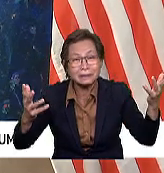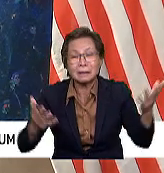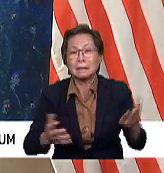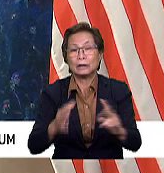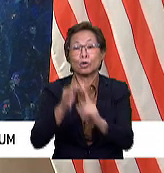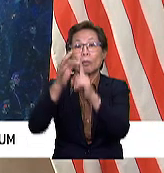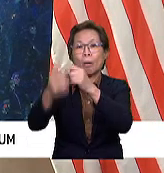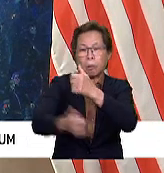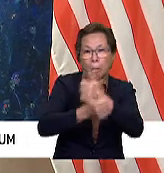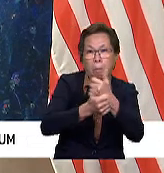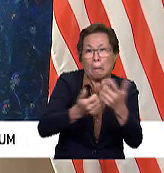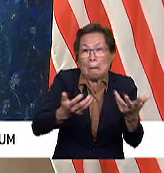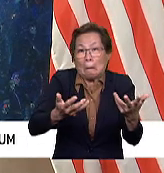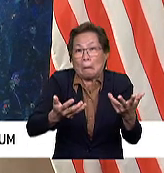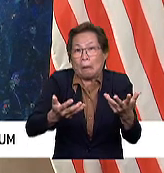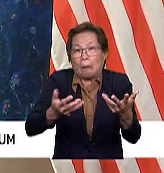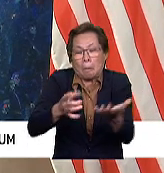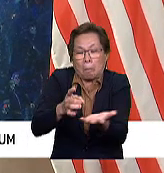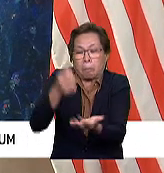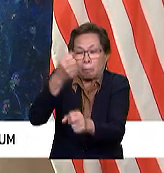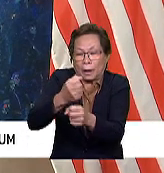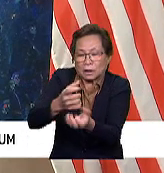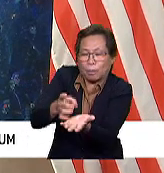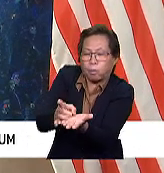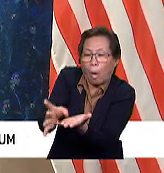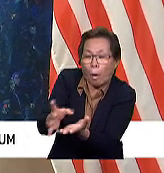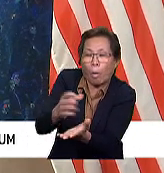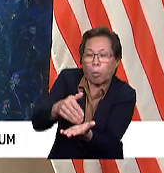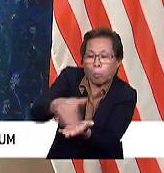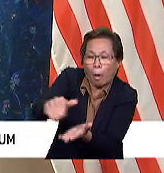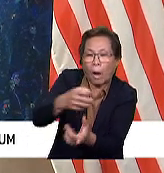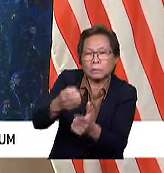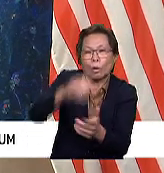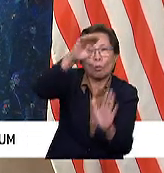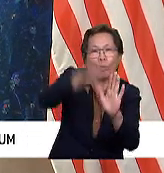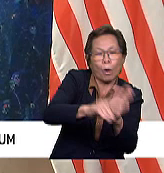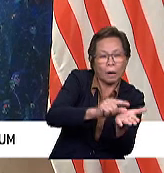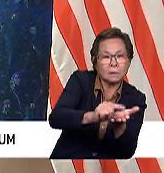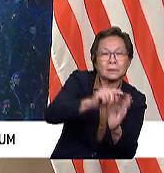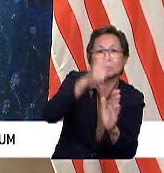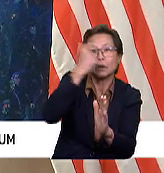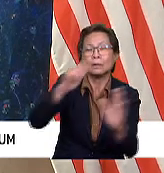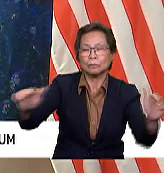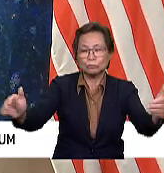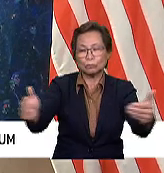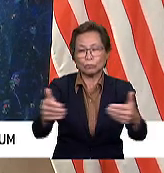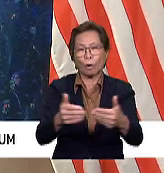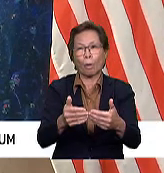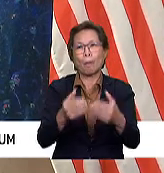risiko kehilangan pekerjaan dan pengurangan pendapatan akibat penutupan